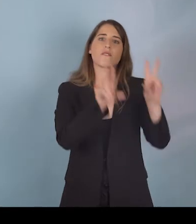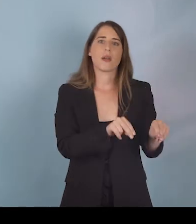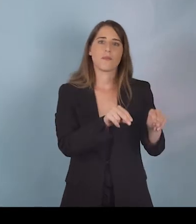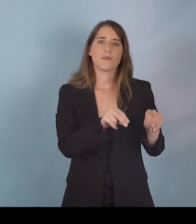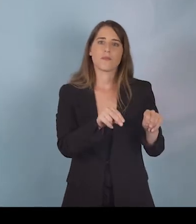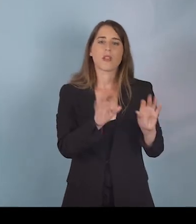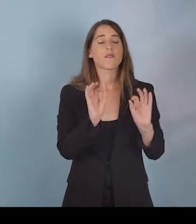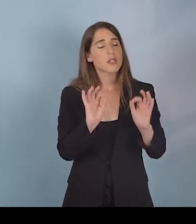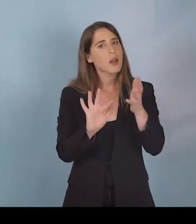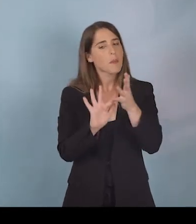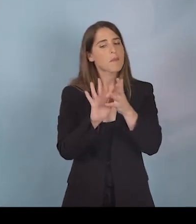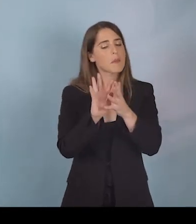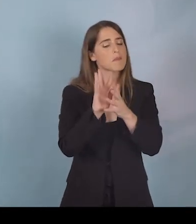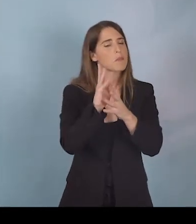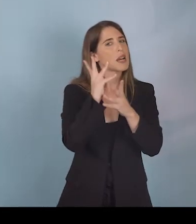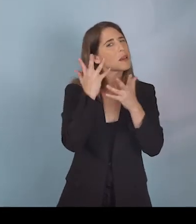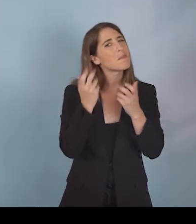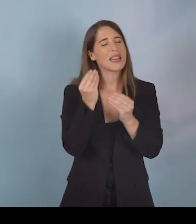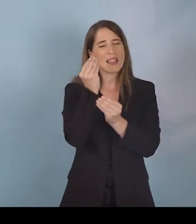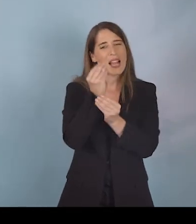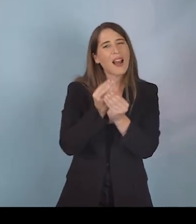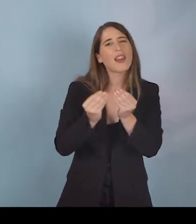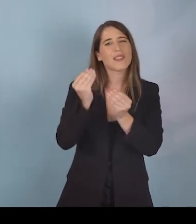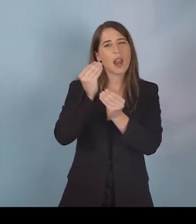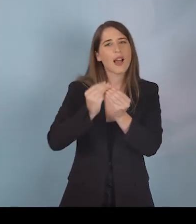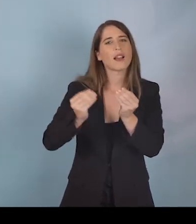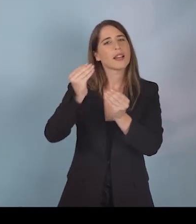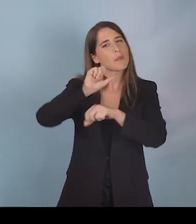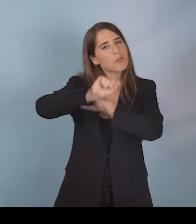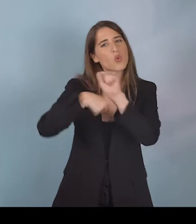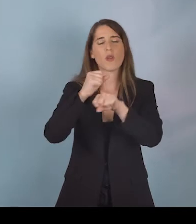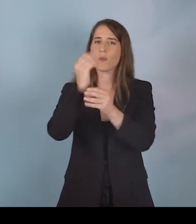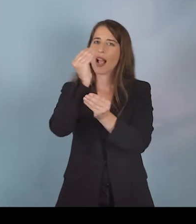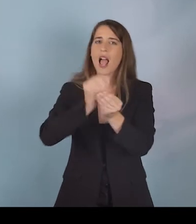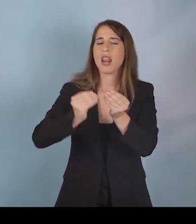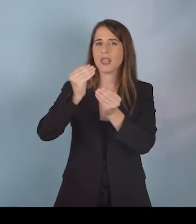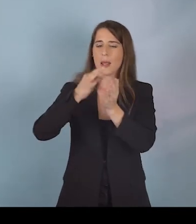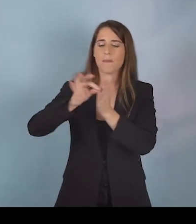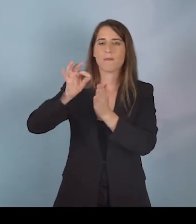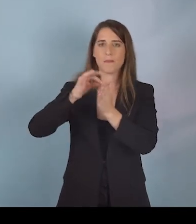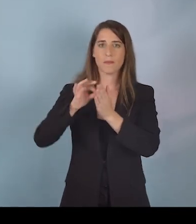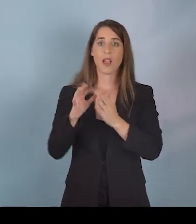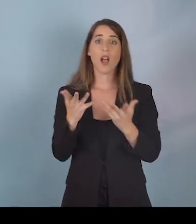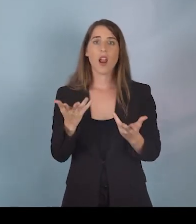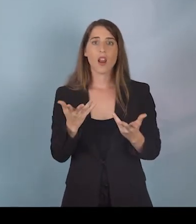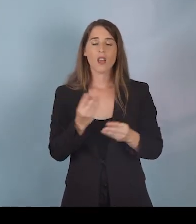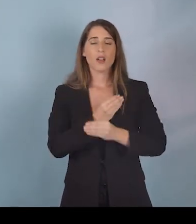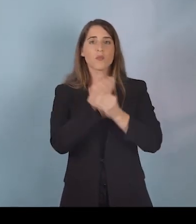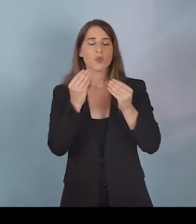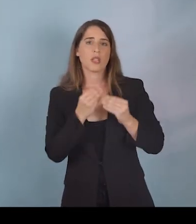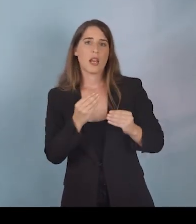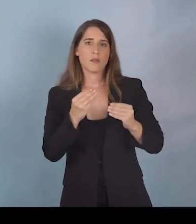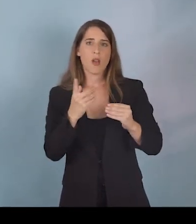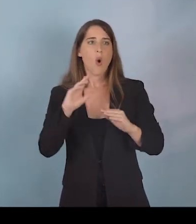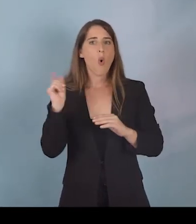συμπίπτουν κατά κάποιο τρόπο και για την Ελλάδα. Έχουν σημειωθεί πρόοδοι στην άνοδο προς το καλύτερο των στατιστικών